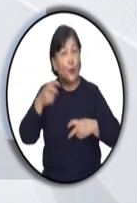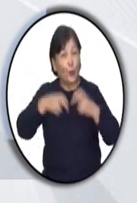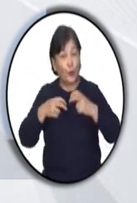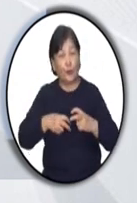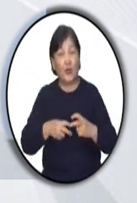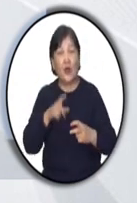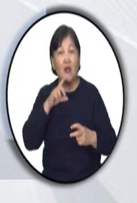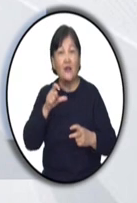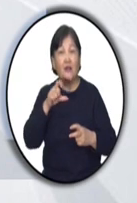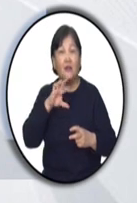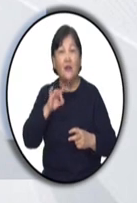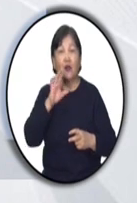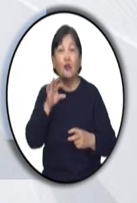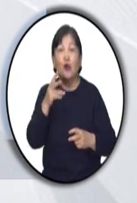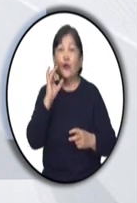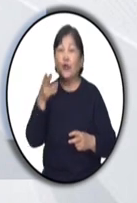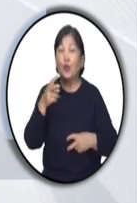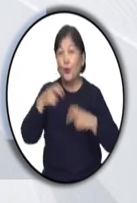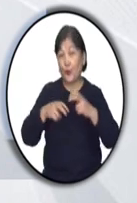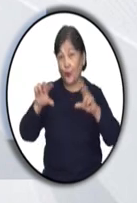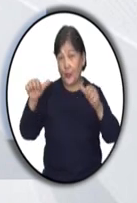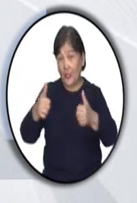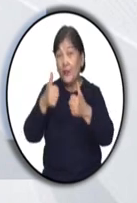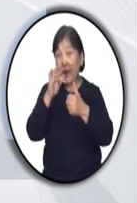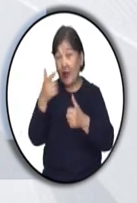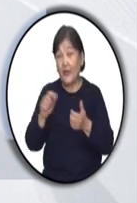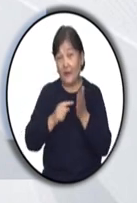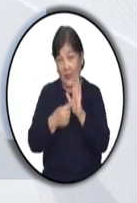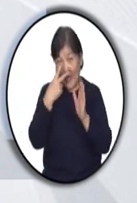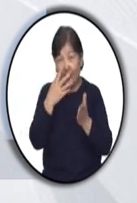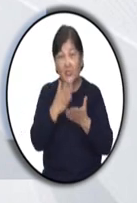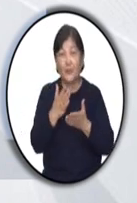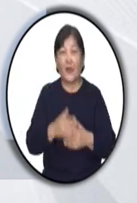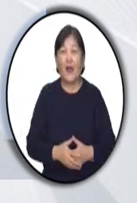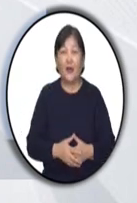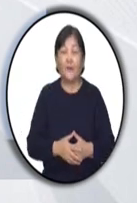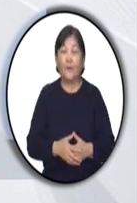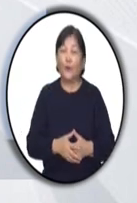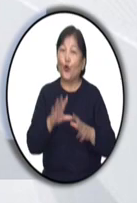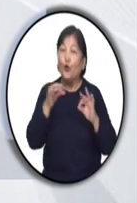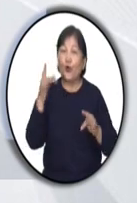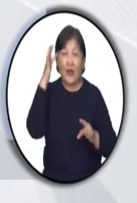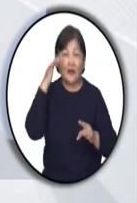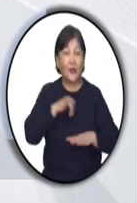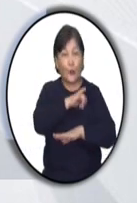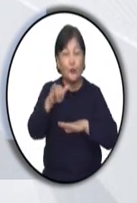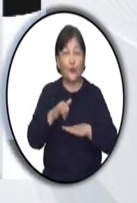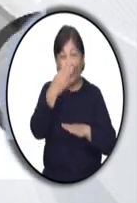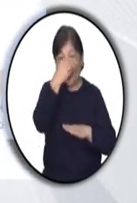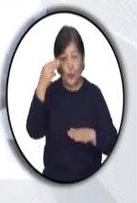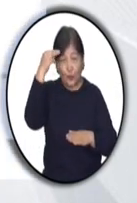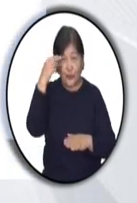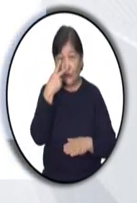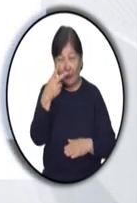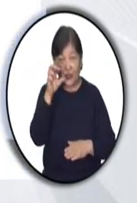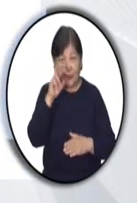бүтээдэг ийм одоо тоног төхөөрөмж электроникийн салбарт болоод одоо төвлөрч хөгжиж байгаа байдал нь харагдаж байна. За тэгвэл одоо